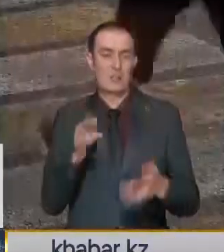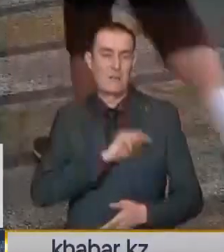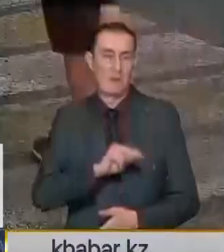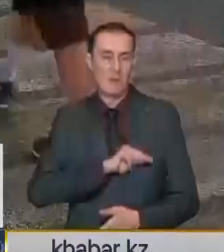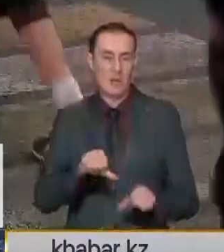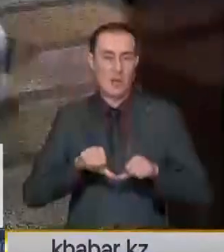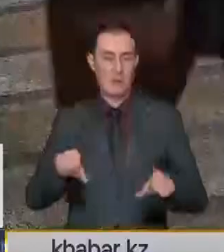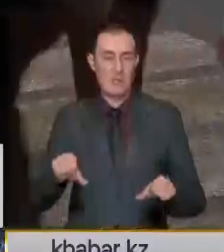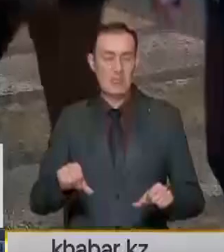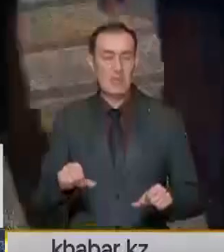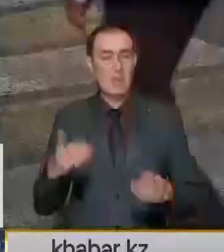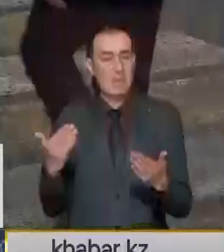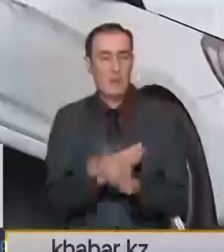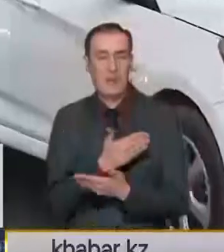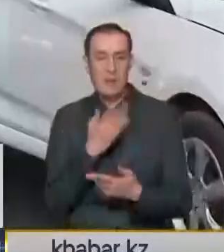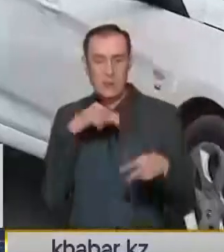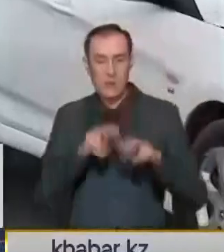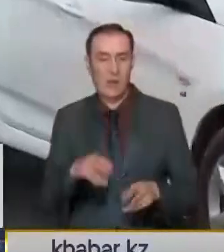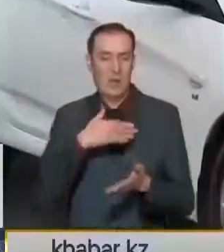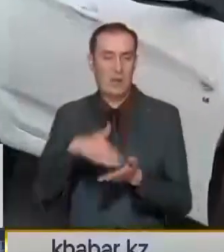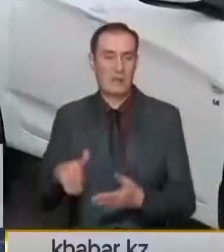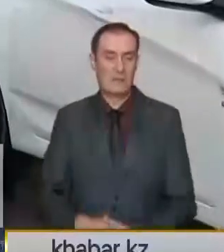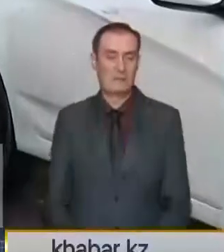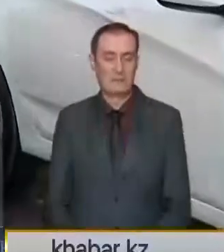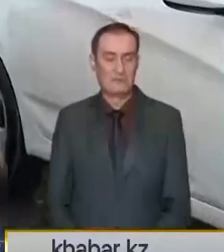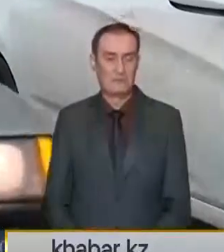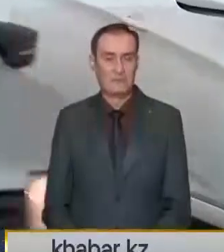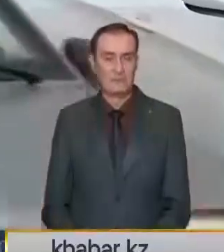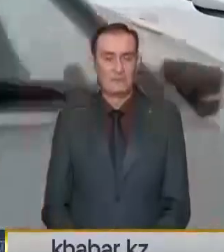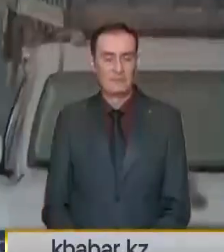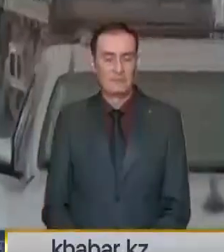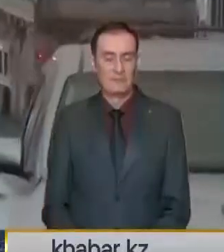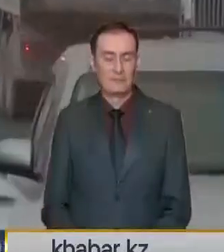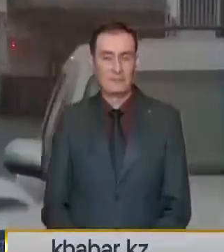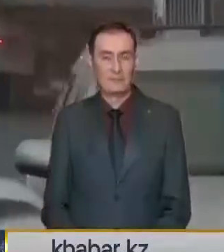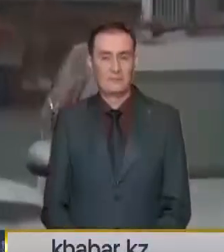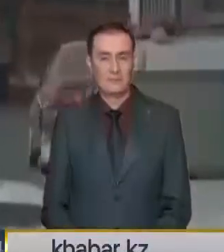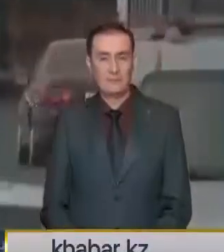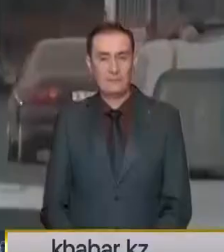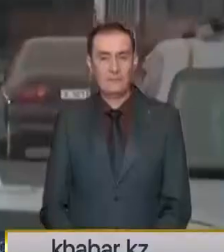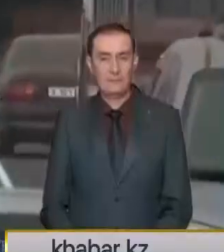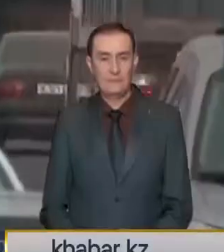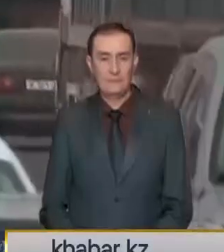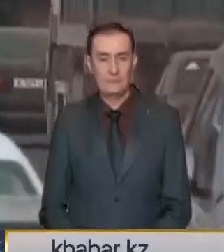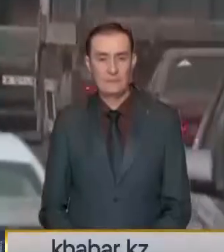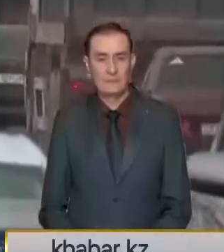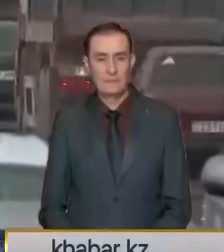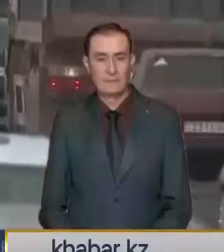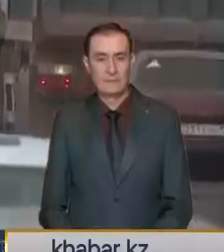работе комиссии и пересмотра отказов. Катерина Попкова, Нурмахан Бекмуратов, Самат Нагашбекулы, Туркестанская область, Хабар.